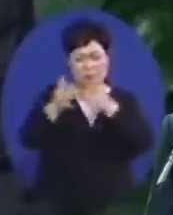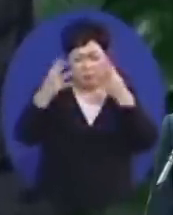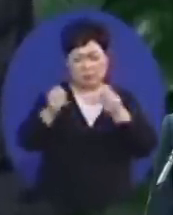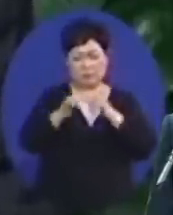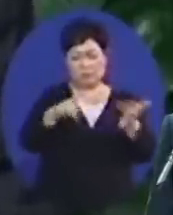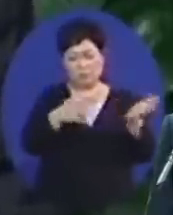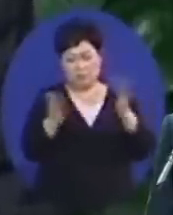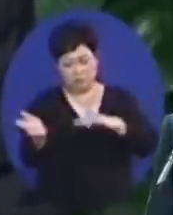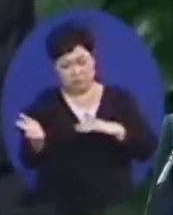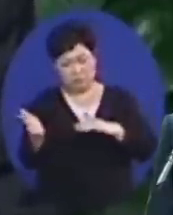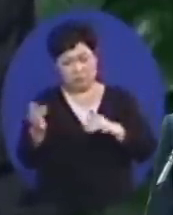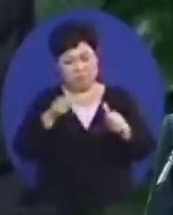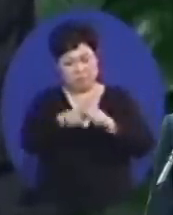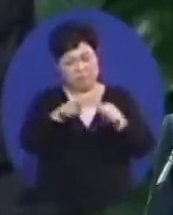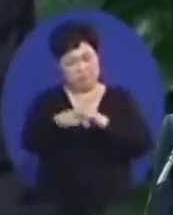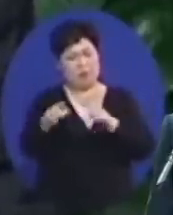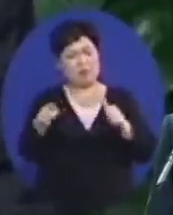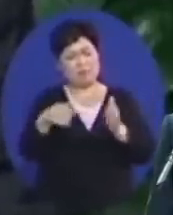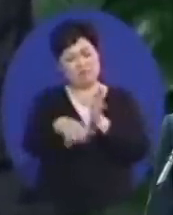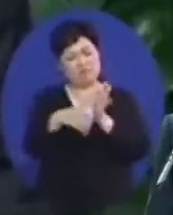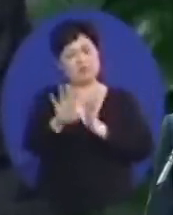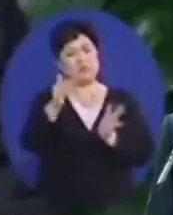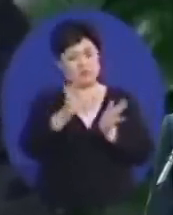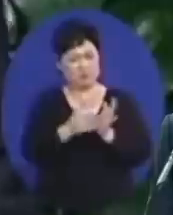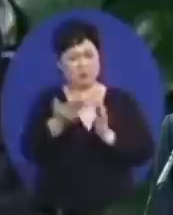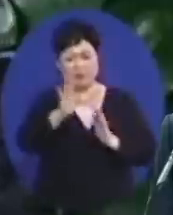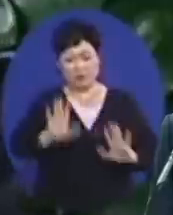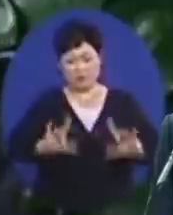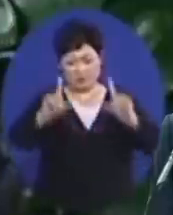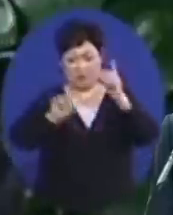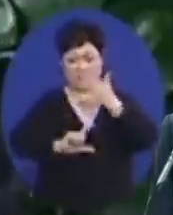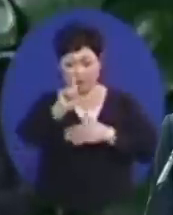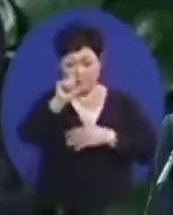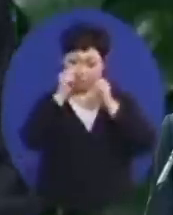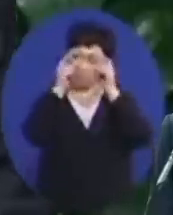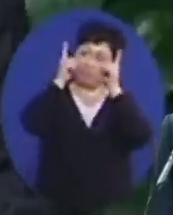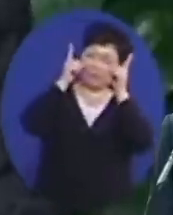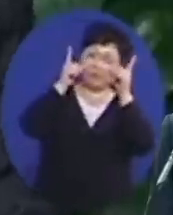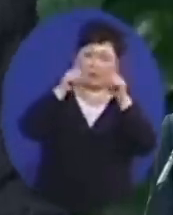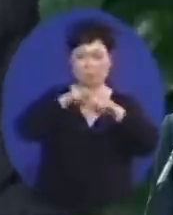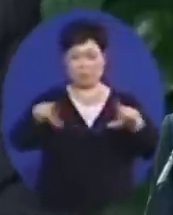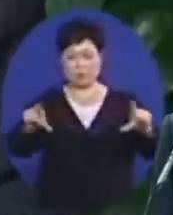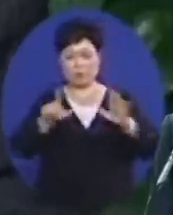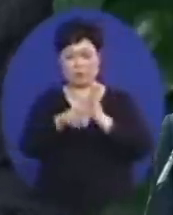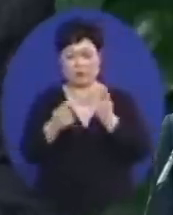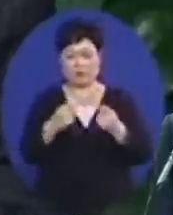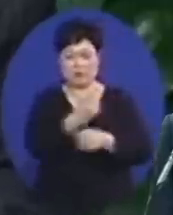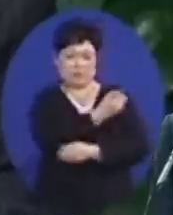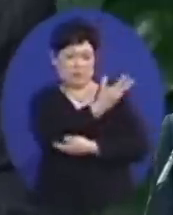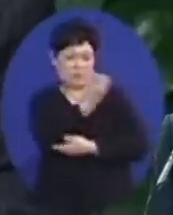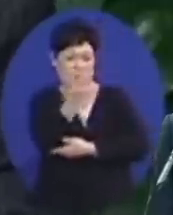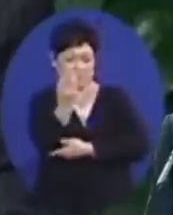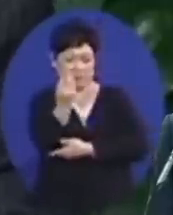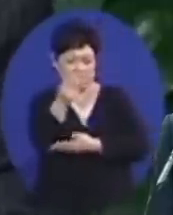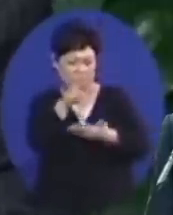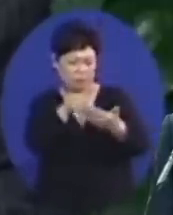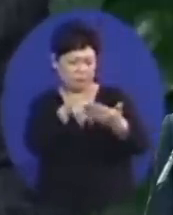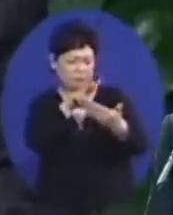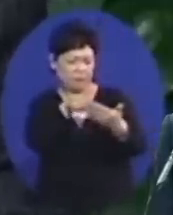사람을 살해했습니다. 그런데 어느 날 아침 그가 일어나서 평상시처럼 신문을 들러